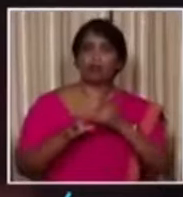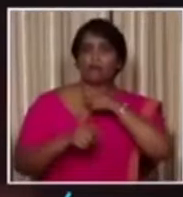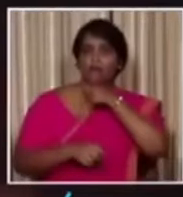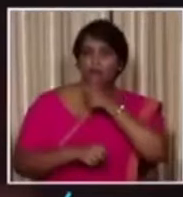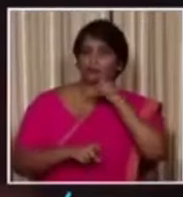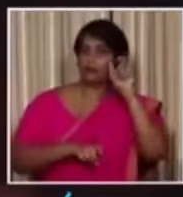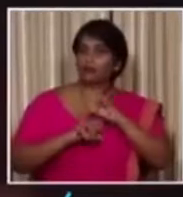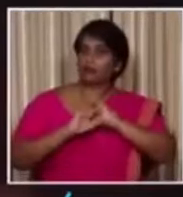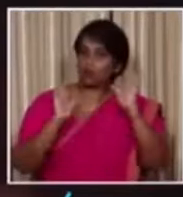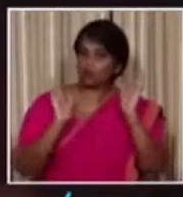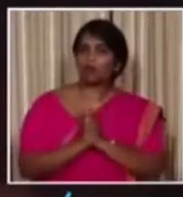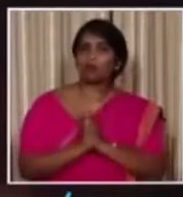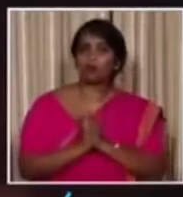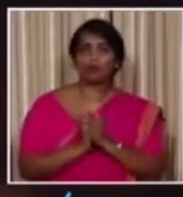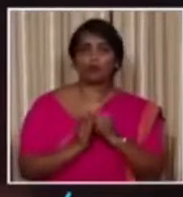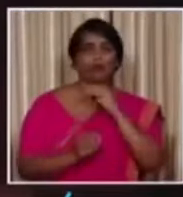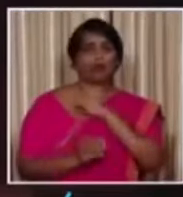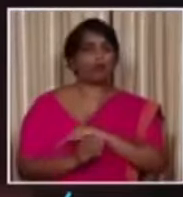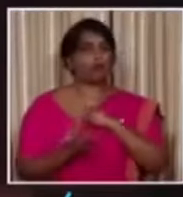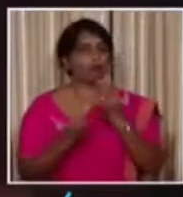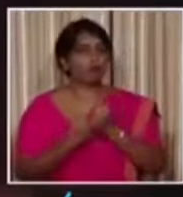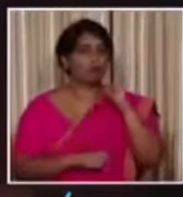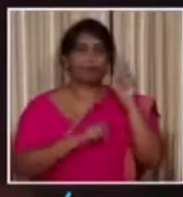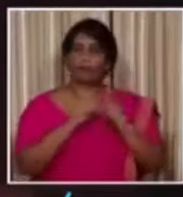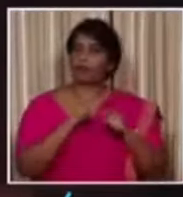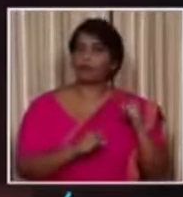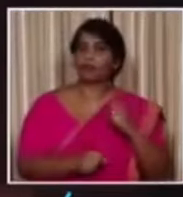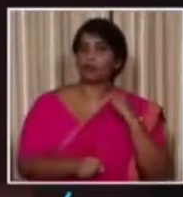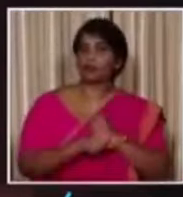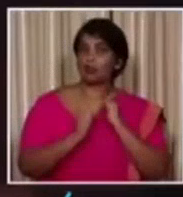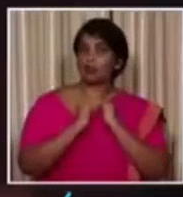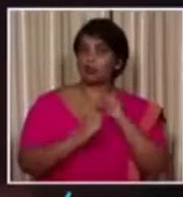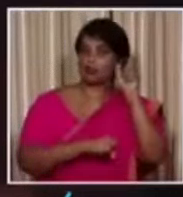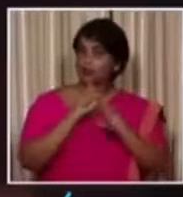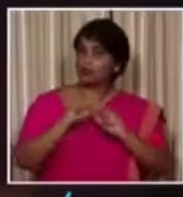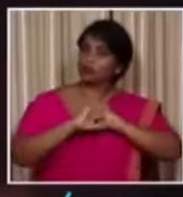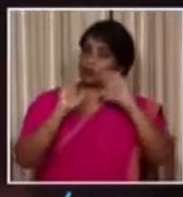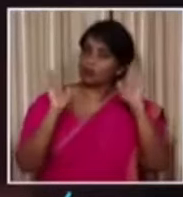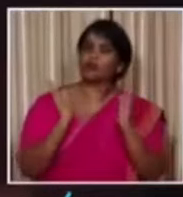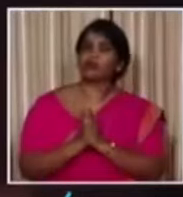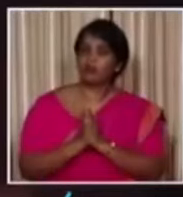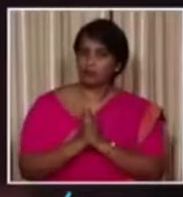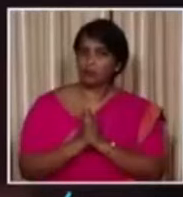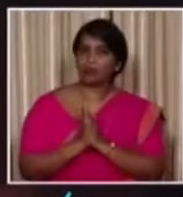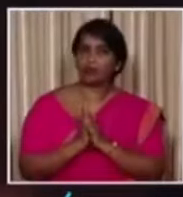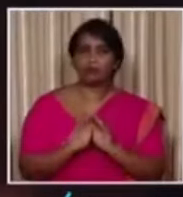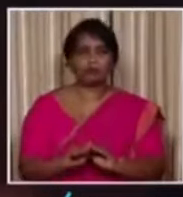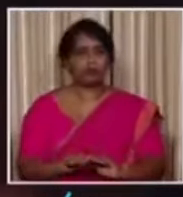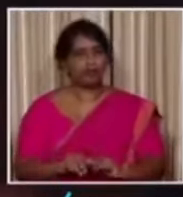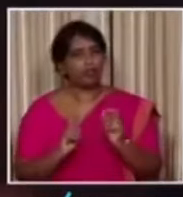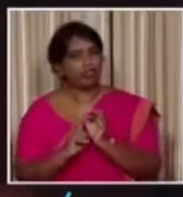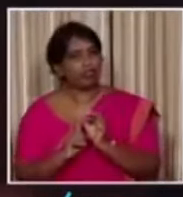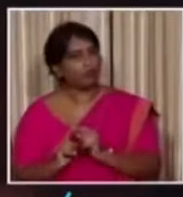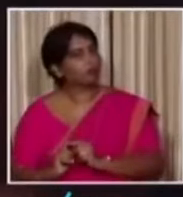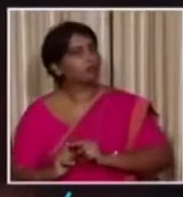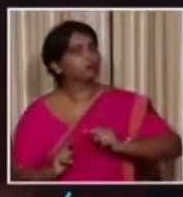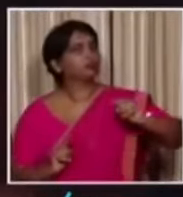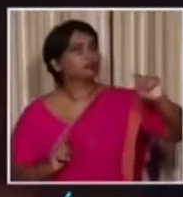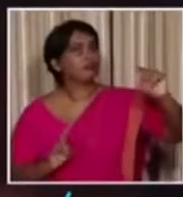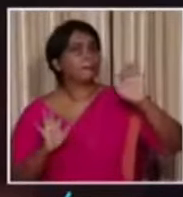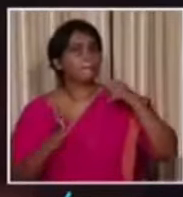වැඩිහිටි පරපුර, ආදායම් උපදවන කට්ටිය, රාජ්‍ය සේවකයන් ඉඳලා කුඩා තැනේ ඉඳලා